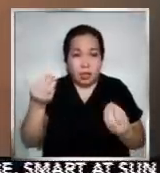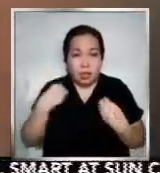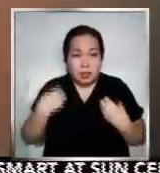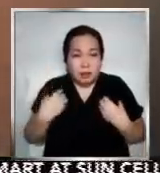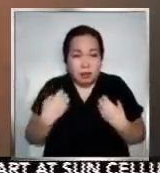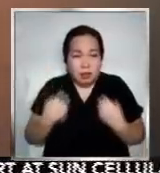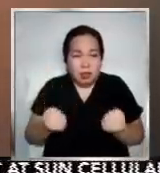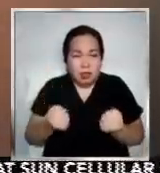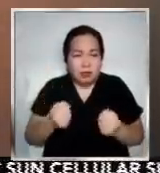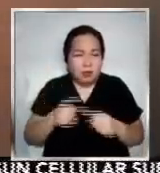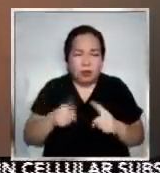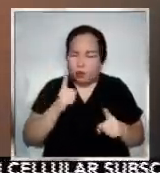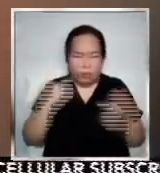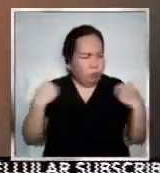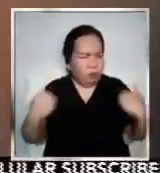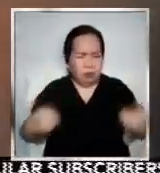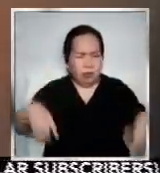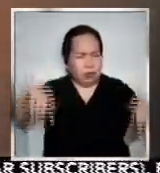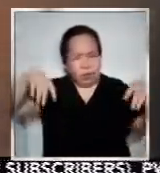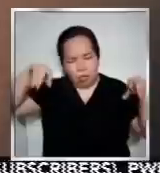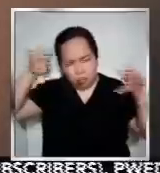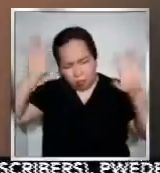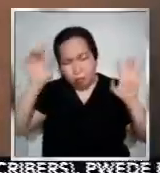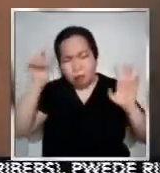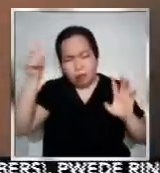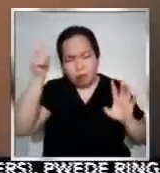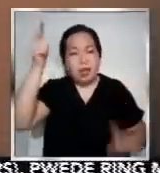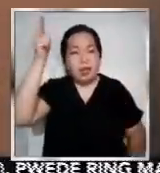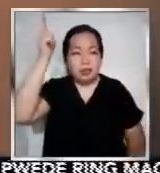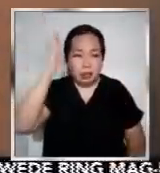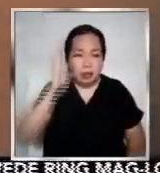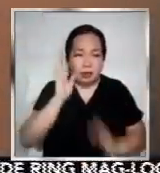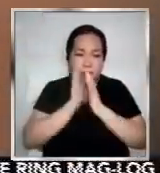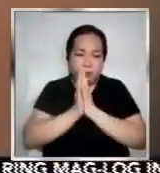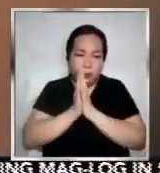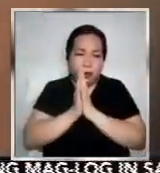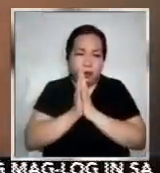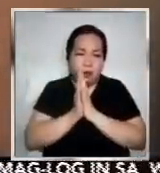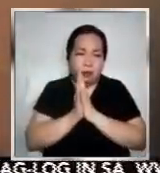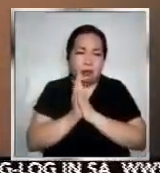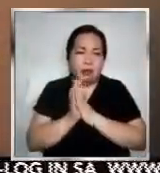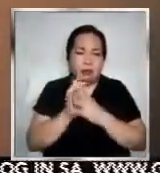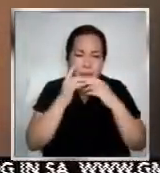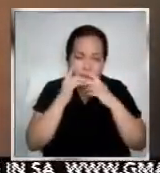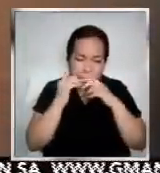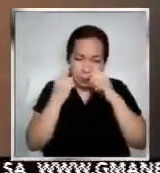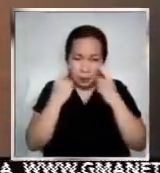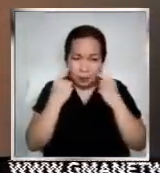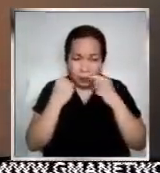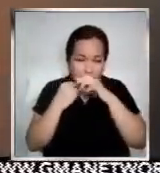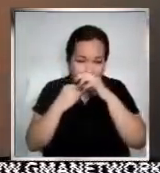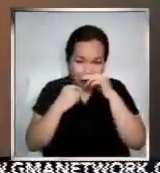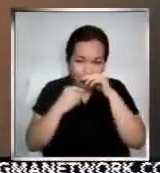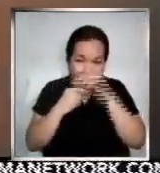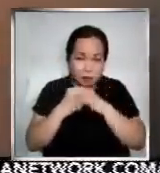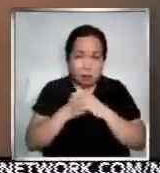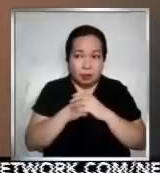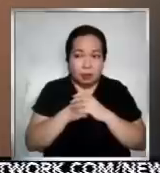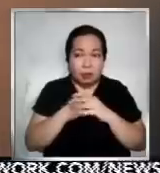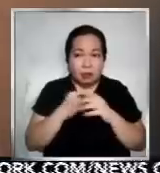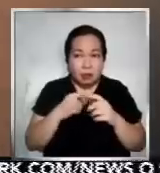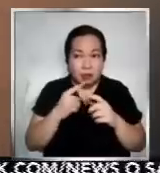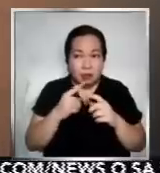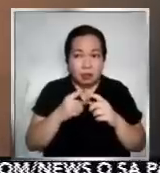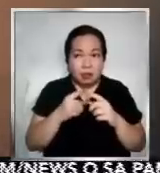na, bahala. Tapos para akong mga dumidat na ako. Tapos nagpapalakpakan yung mga